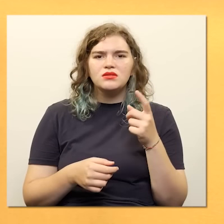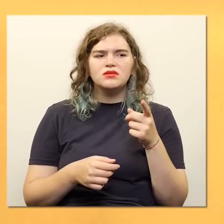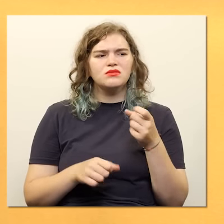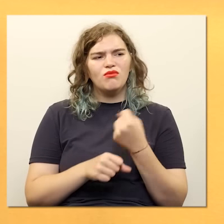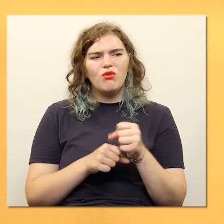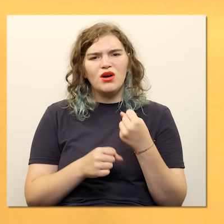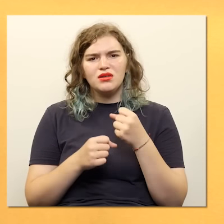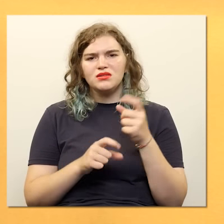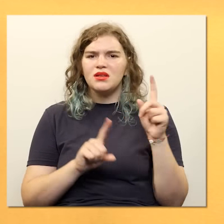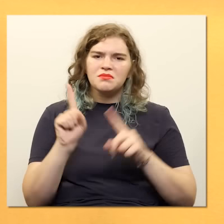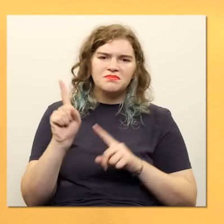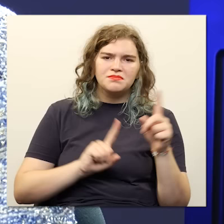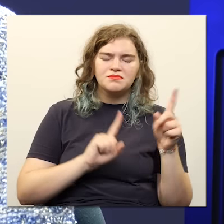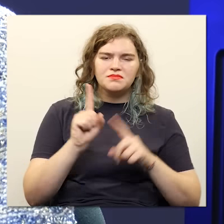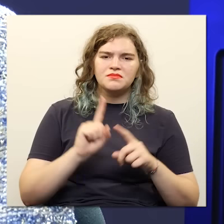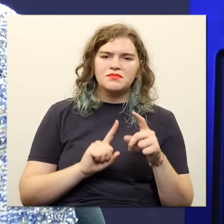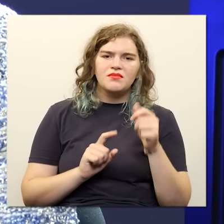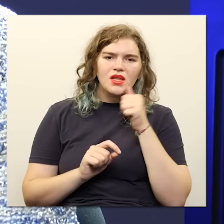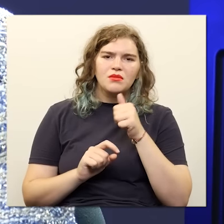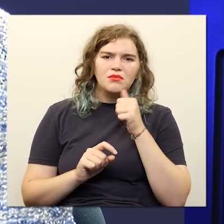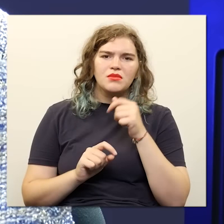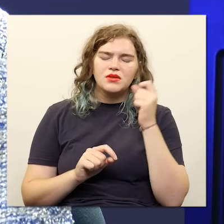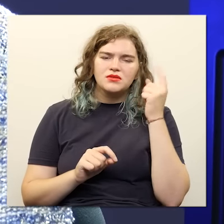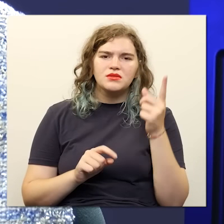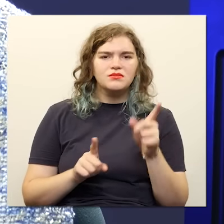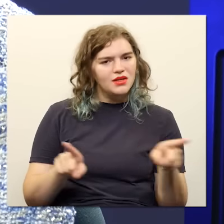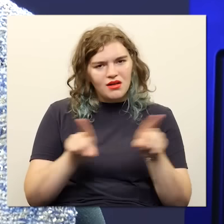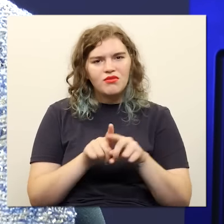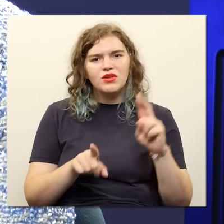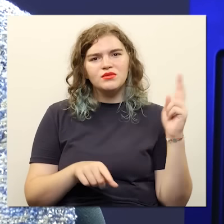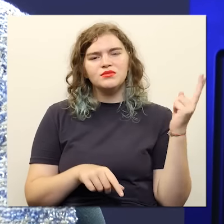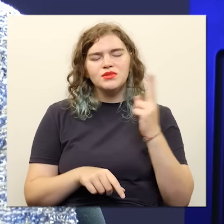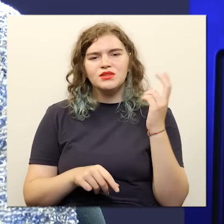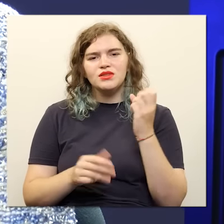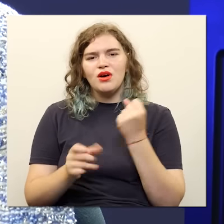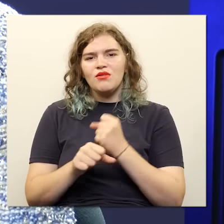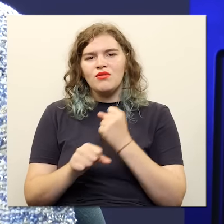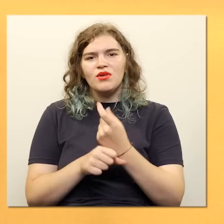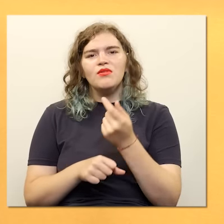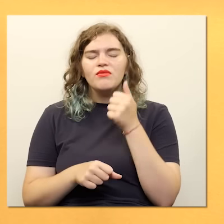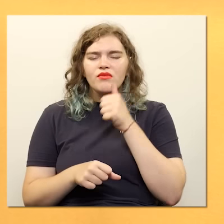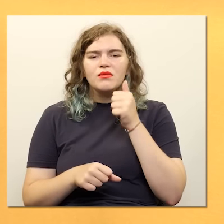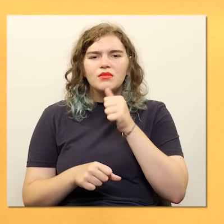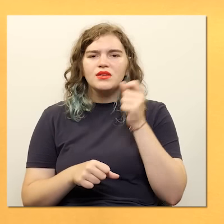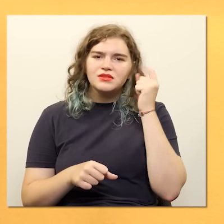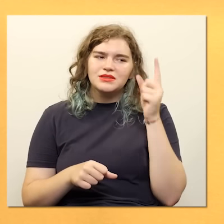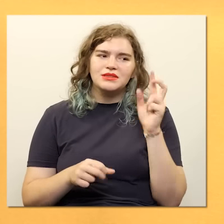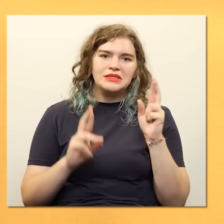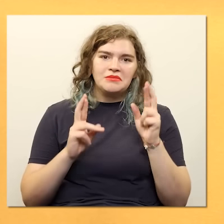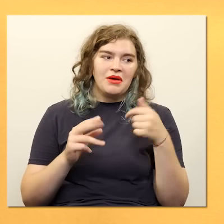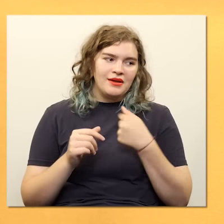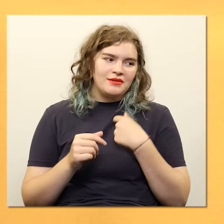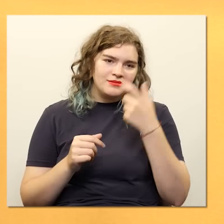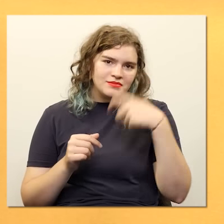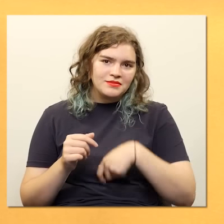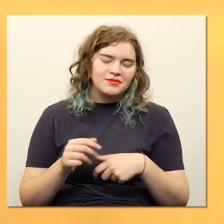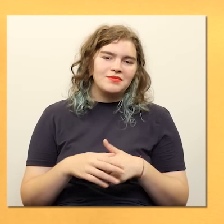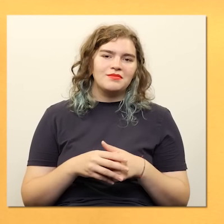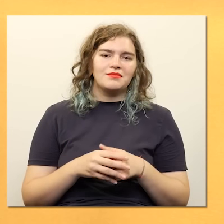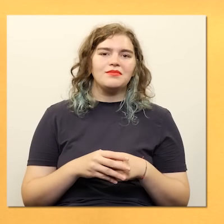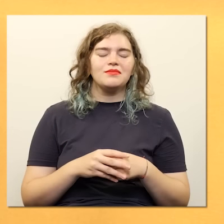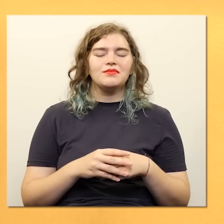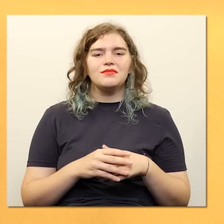și tare rar. Iată că Dumnezeu v-a făcut și pe dumneavoastră una dintre ele. Da, acum sper că la rândul meu